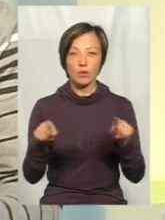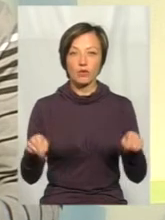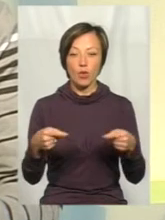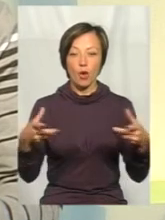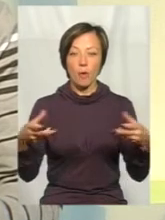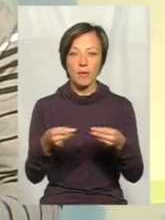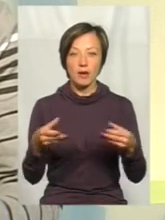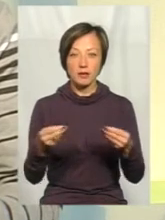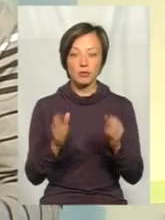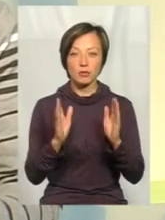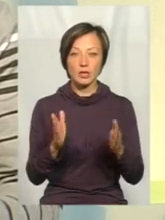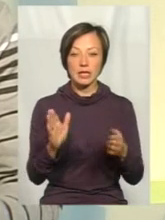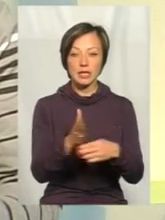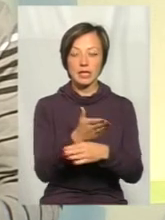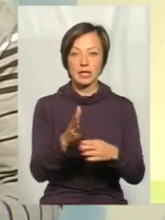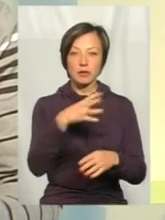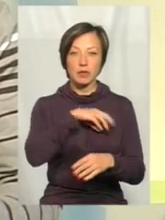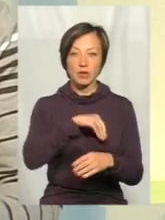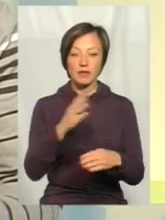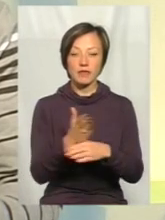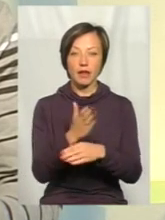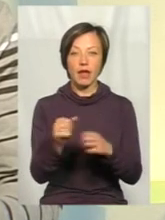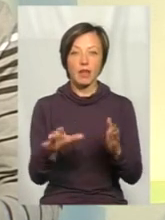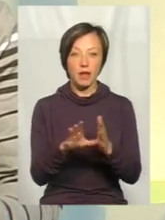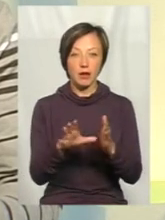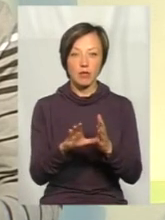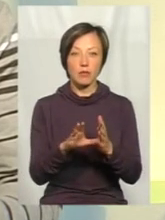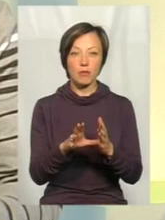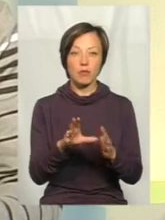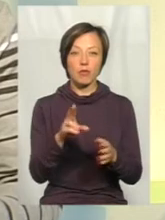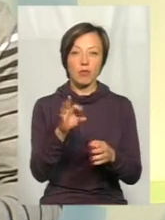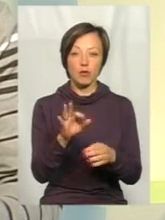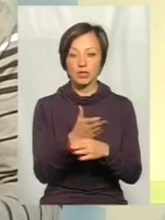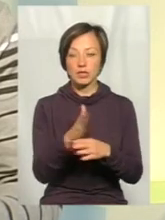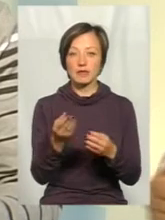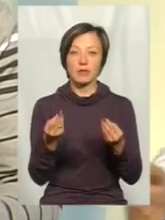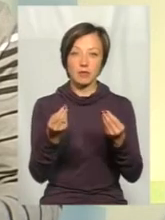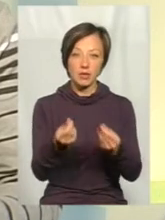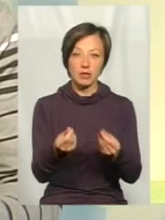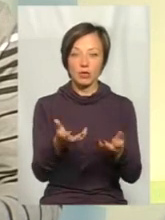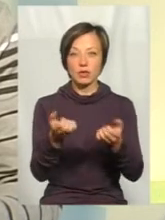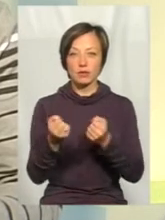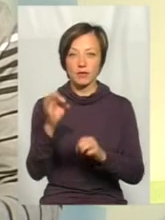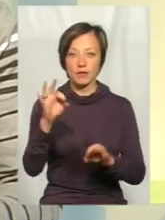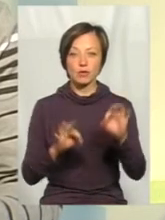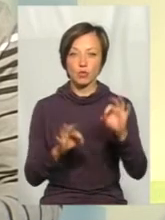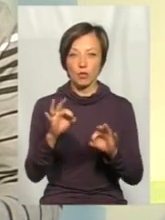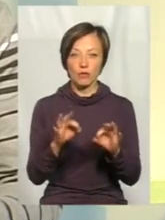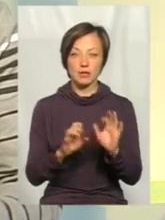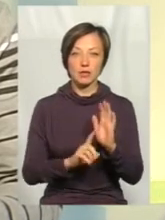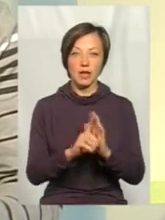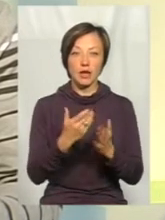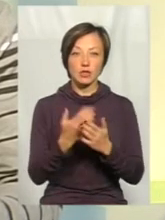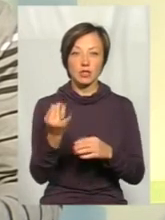кооператив, який буде ділити прибуток від згенерової енергії по дольовій участі. Скільки ви дали, скільки ви отримали там, відсотково в такій ставці. Якщо